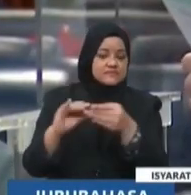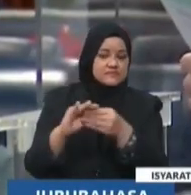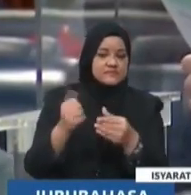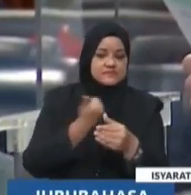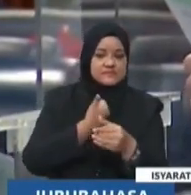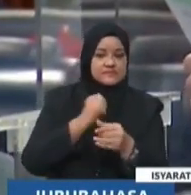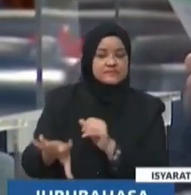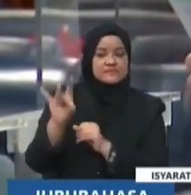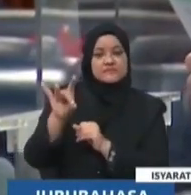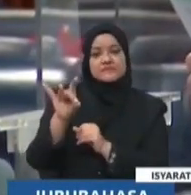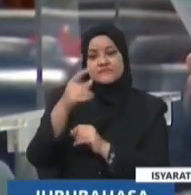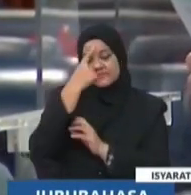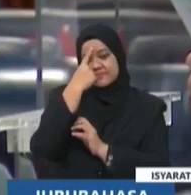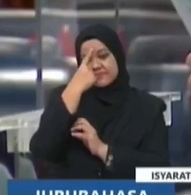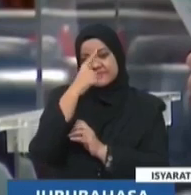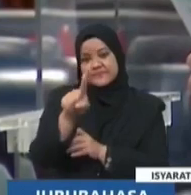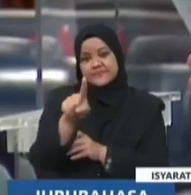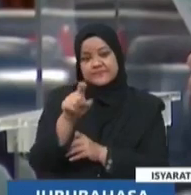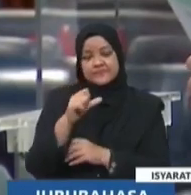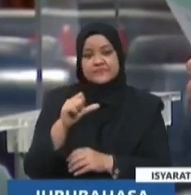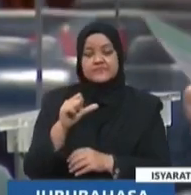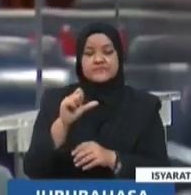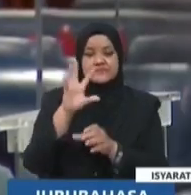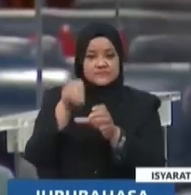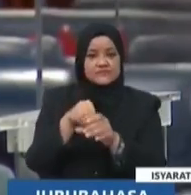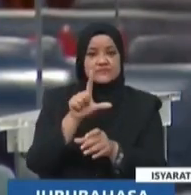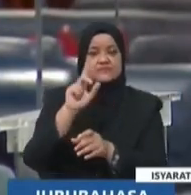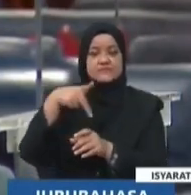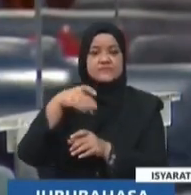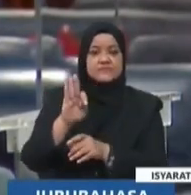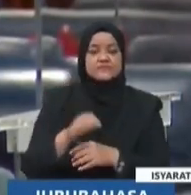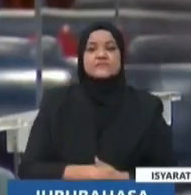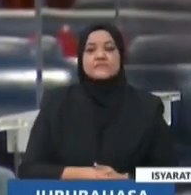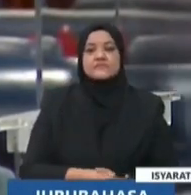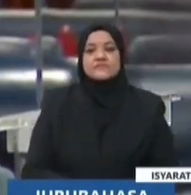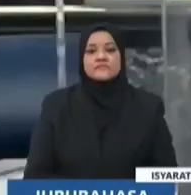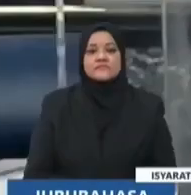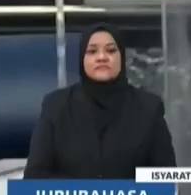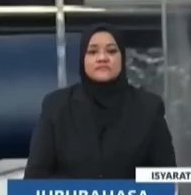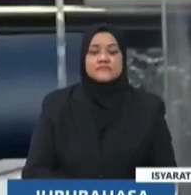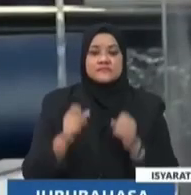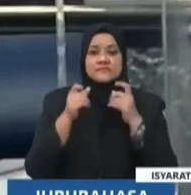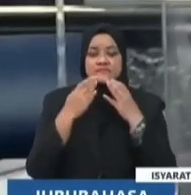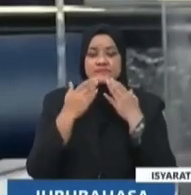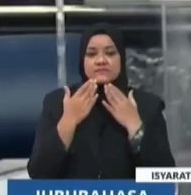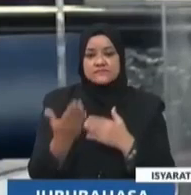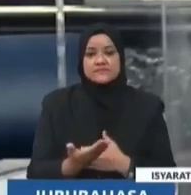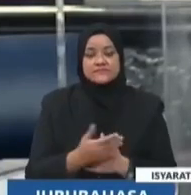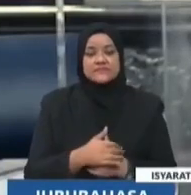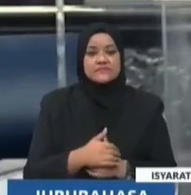pembuatan film dilantik sebagai anggota applied enggak sih biasanya umat